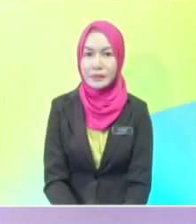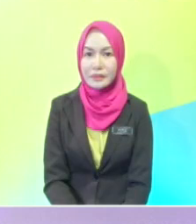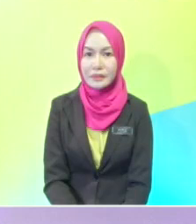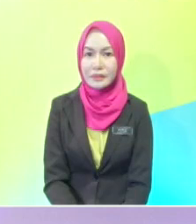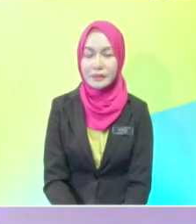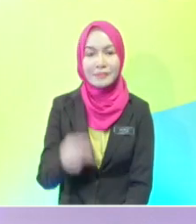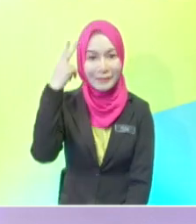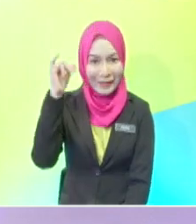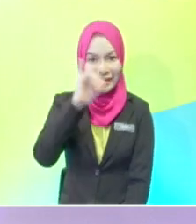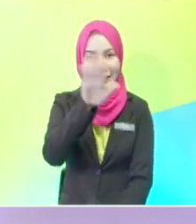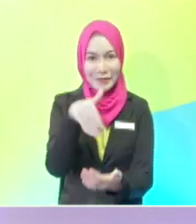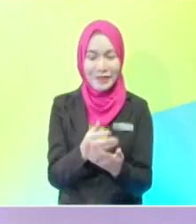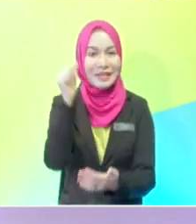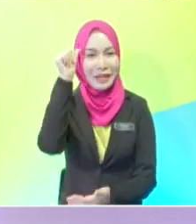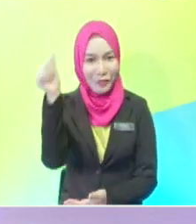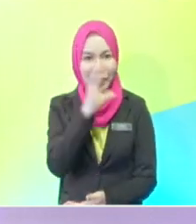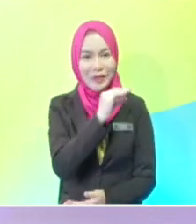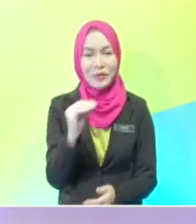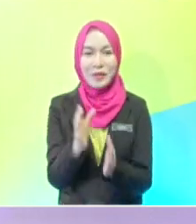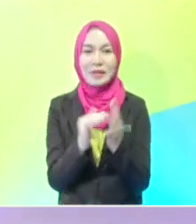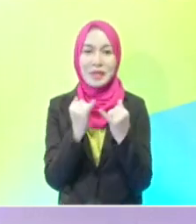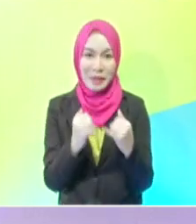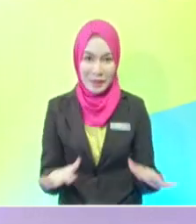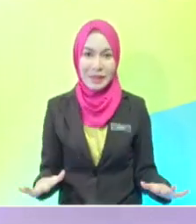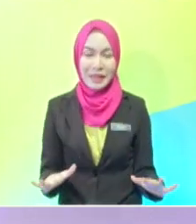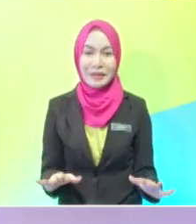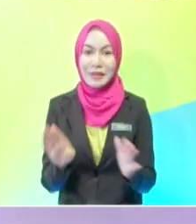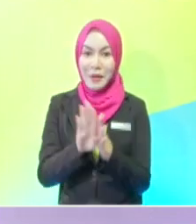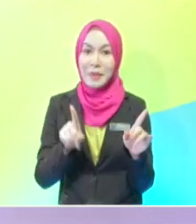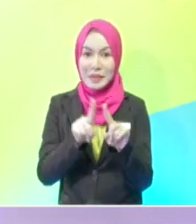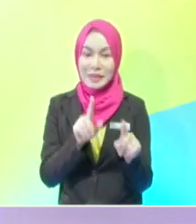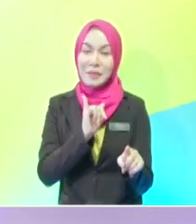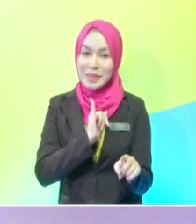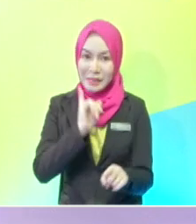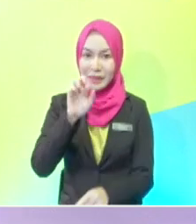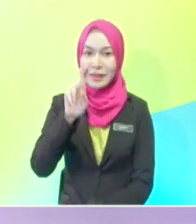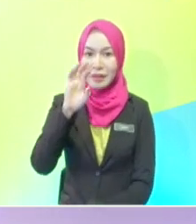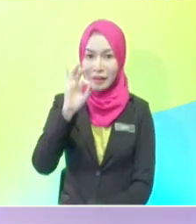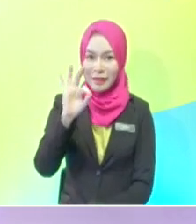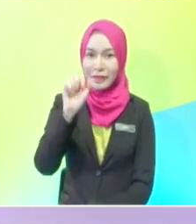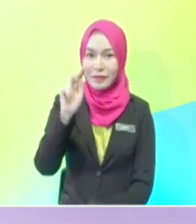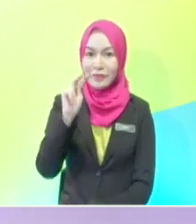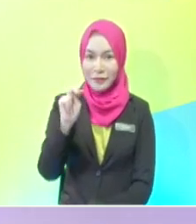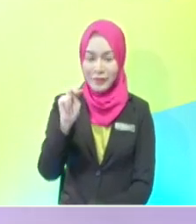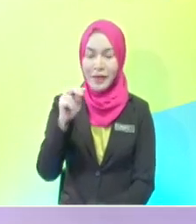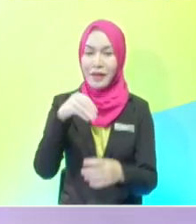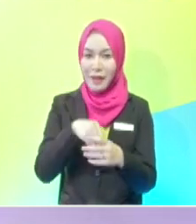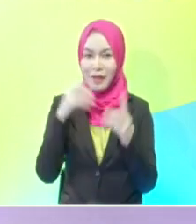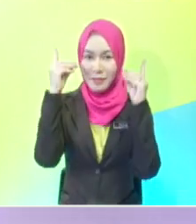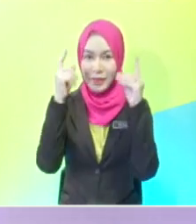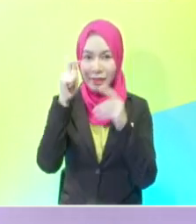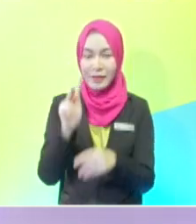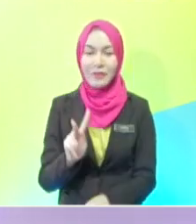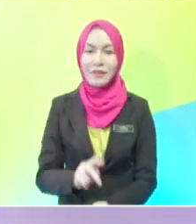Hai semua Assalamualaikum salam sejahtera bersama Menengah Atas hari ini kita akan belajar